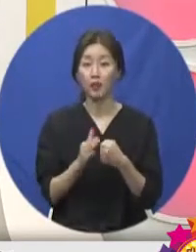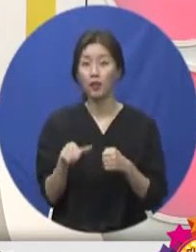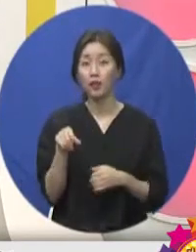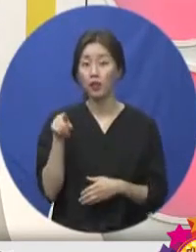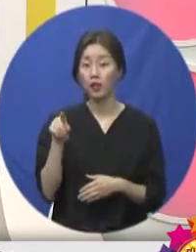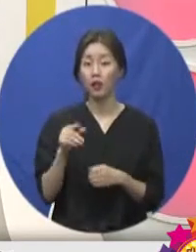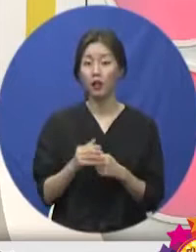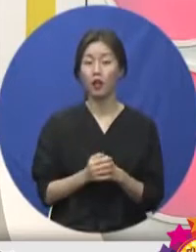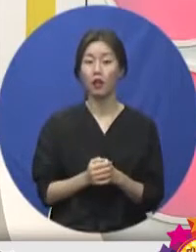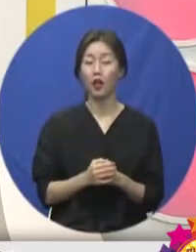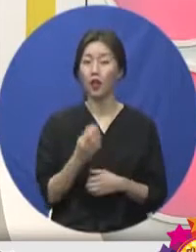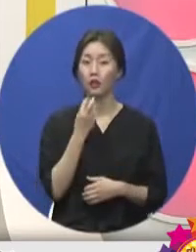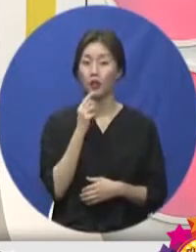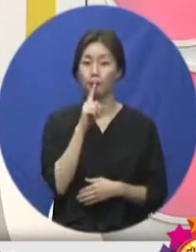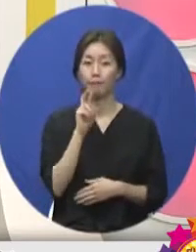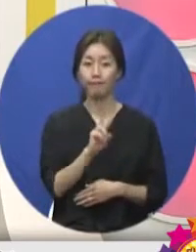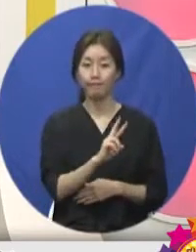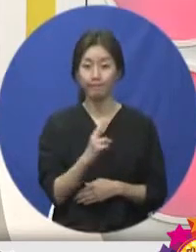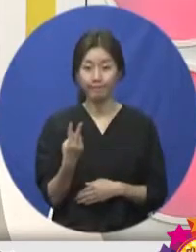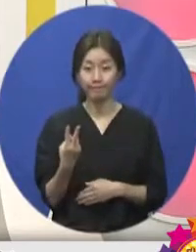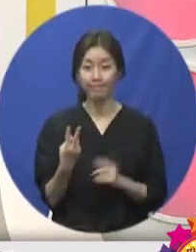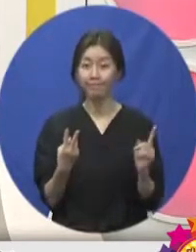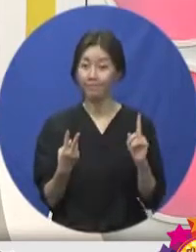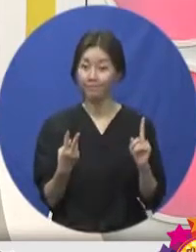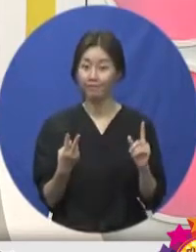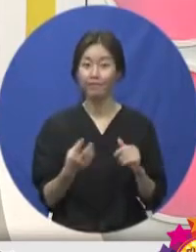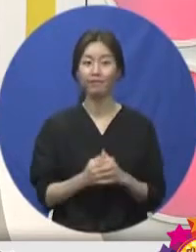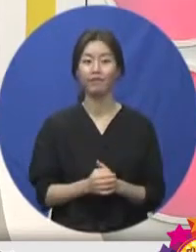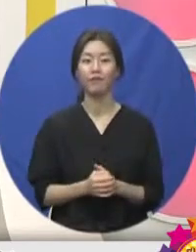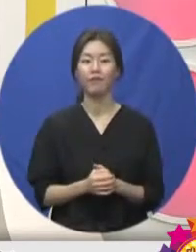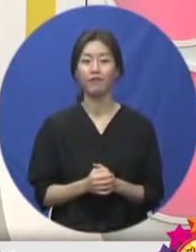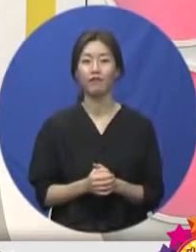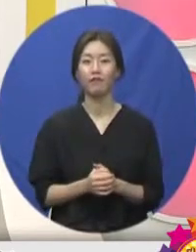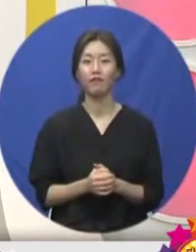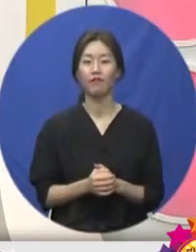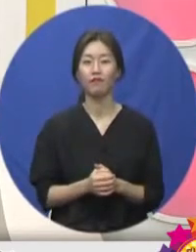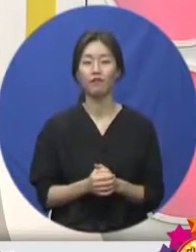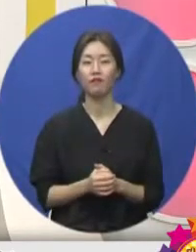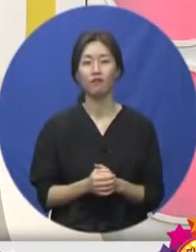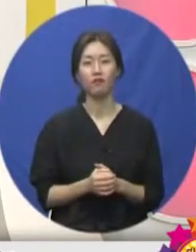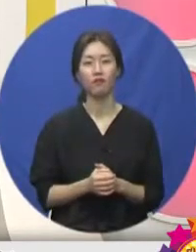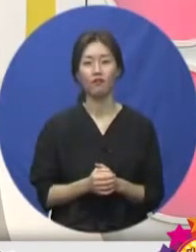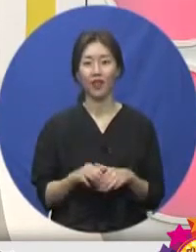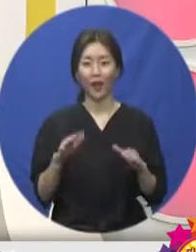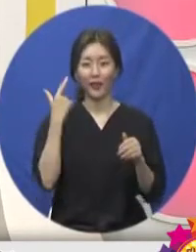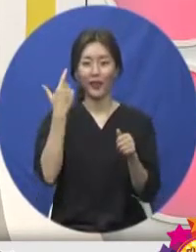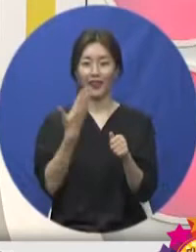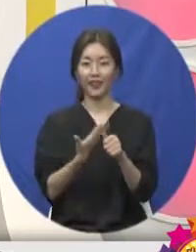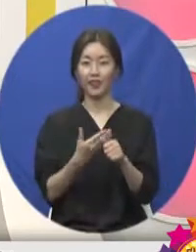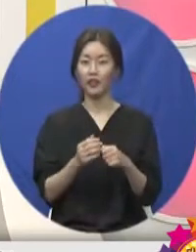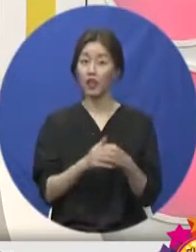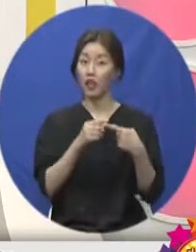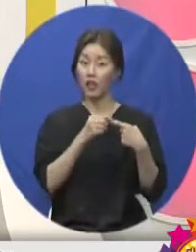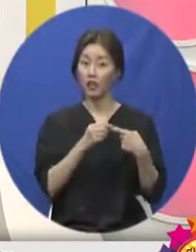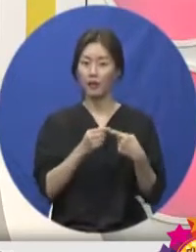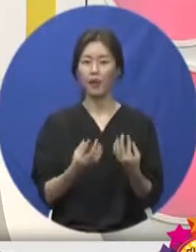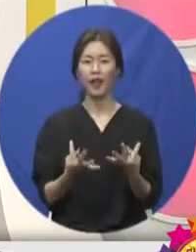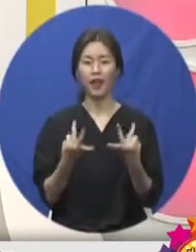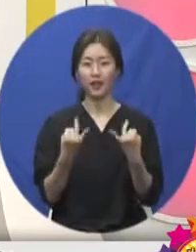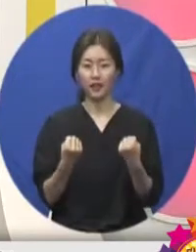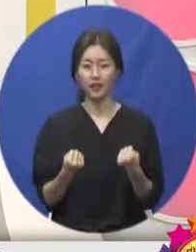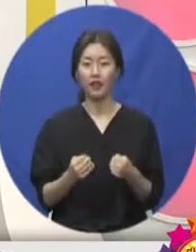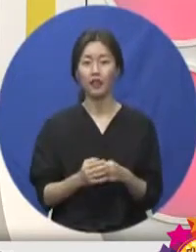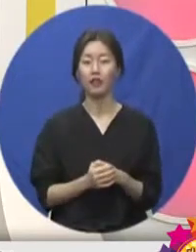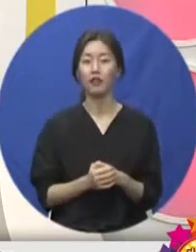세립다. 세립다. 이거를 예. 표준어로 하면 예. 무엇일까요? 세립다, 세립다. 예. 오늘의 퀴즈입니다. 세립다. 1번